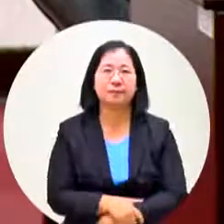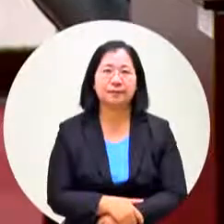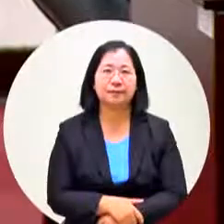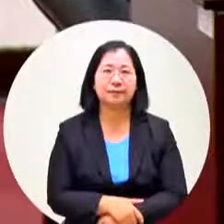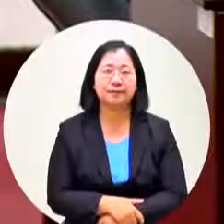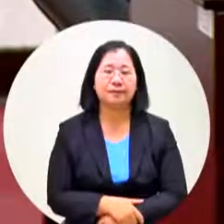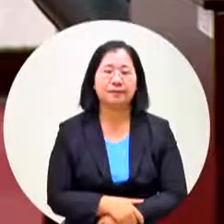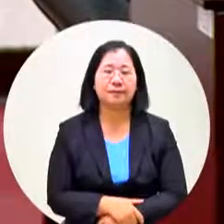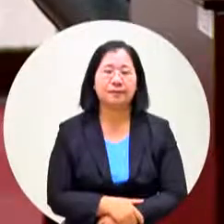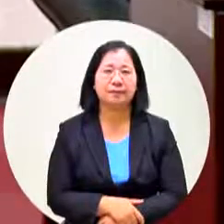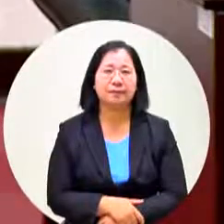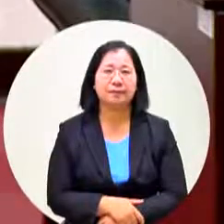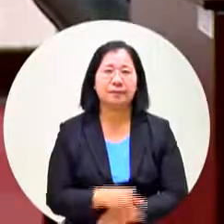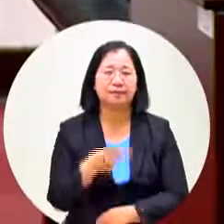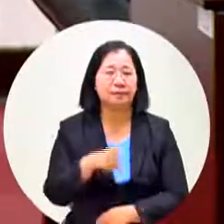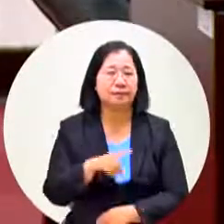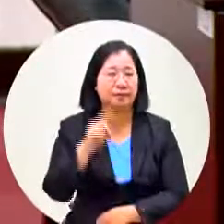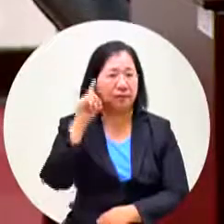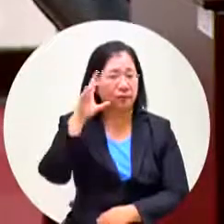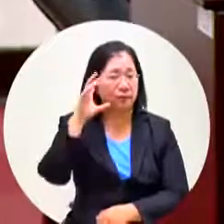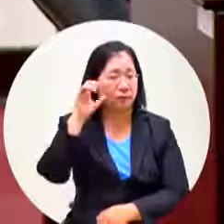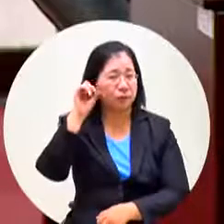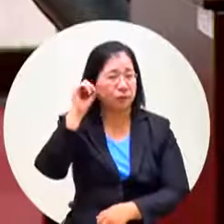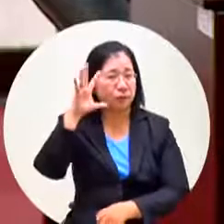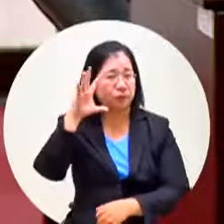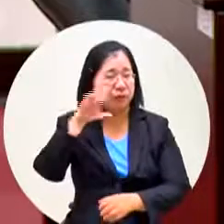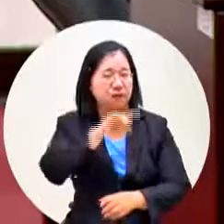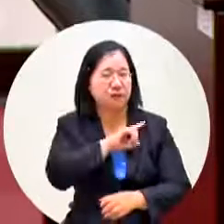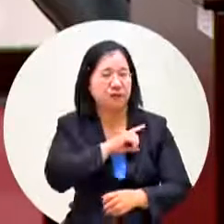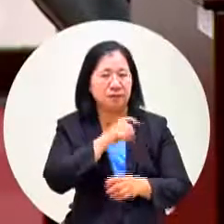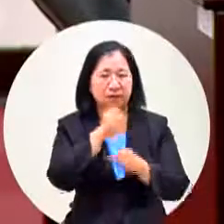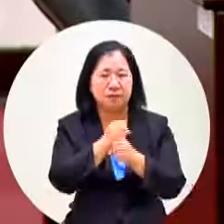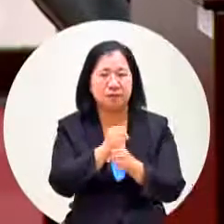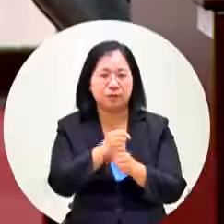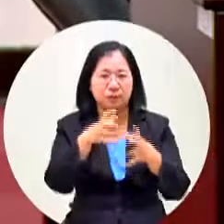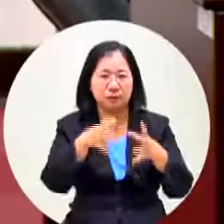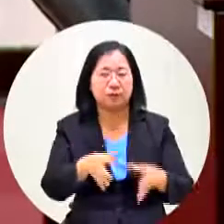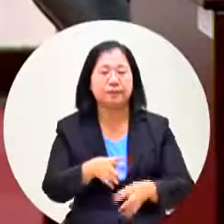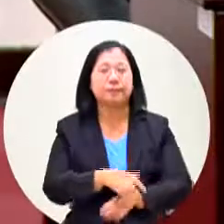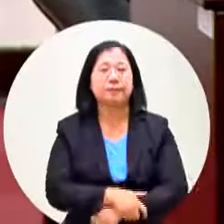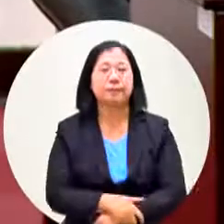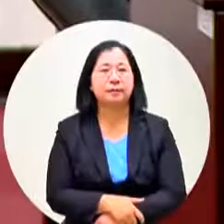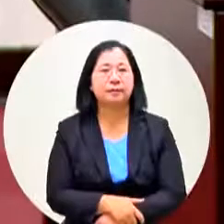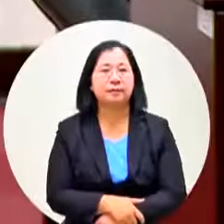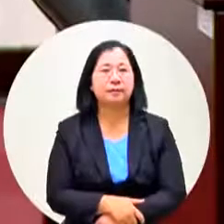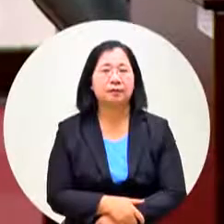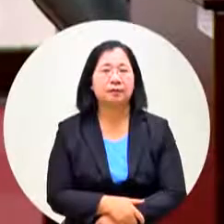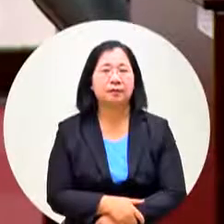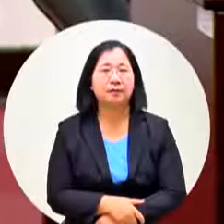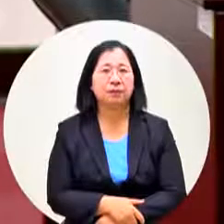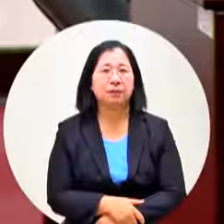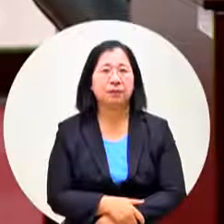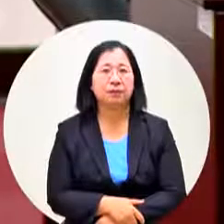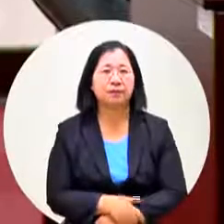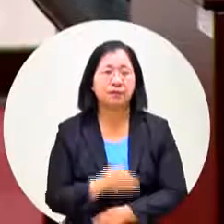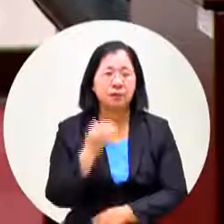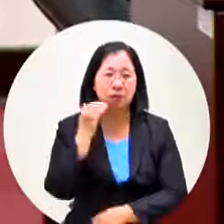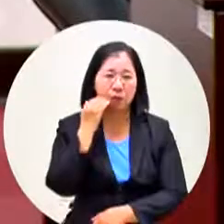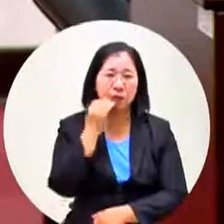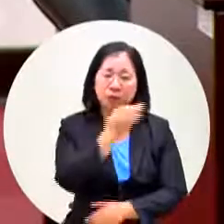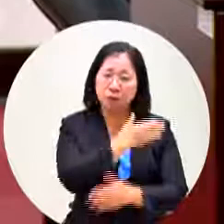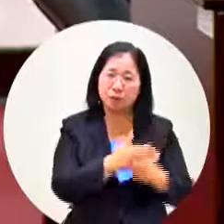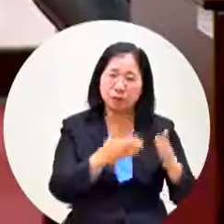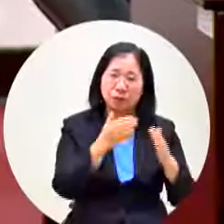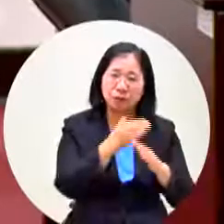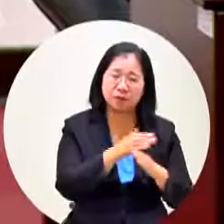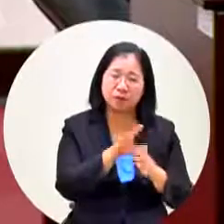讲，针对了这个创业的这个问题，吼，一般若是讲。啊，伫学校